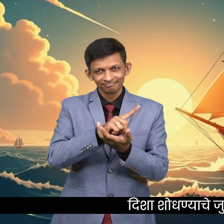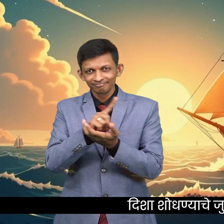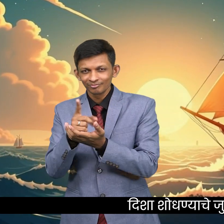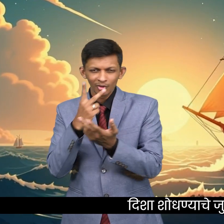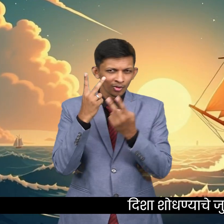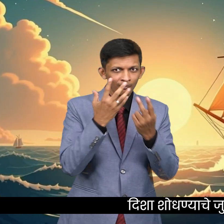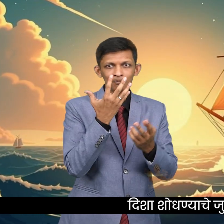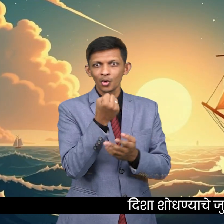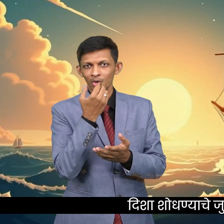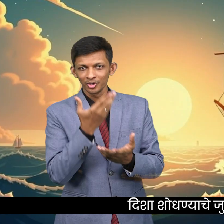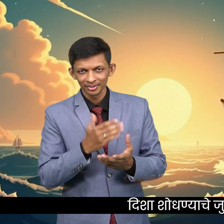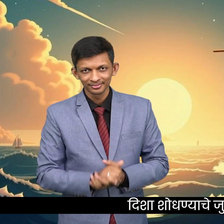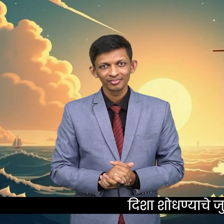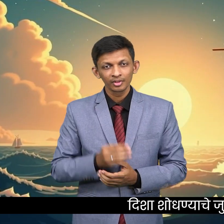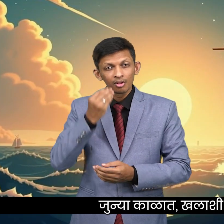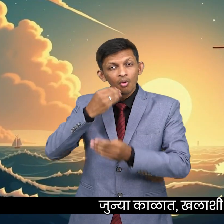आधुनिक मार्ग.